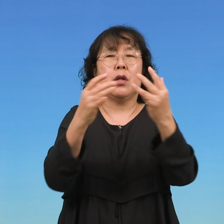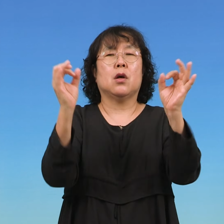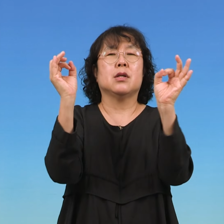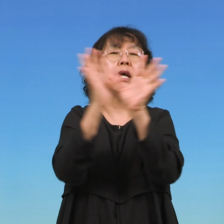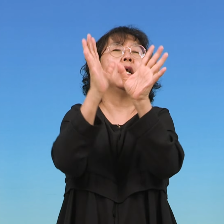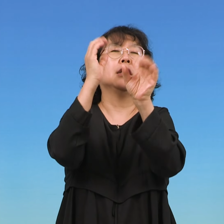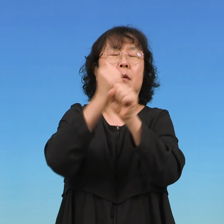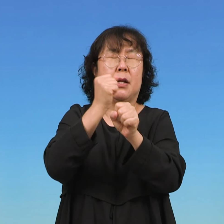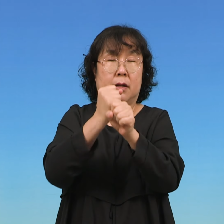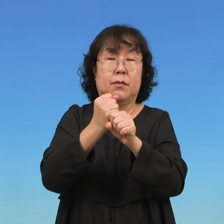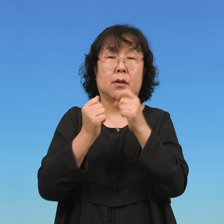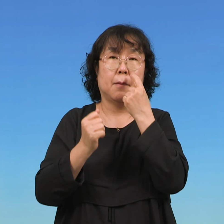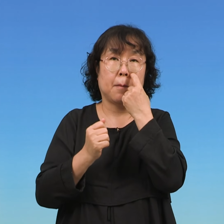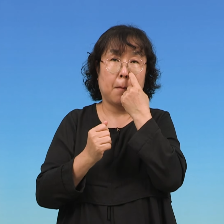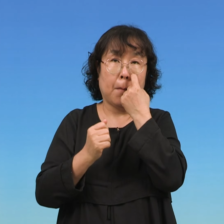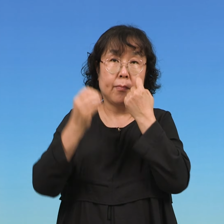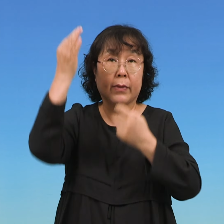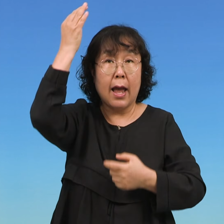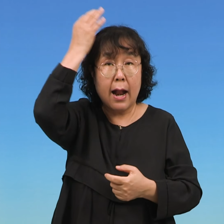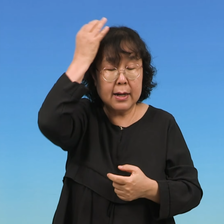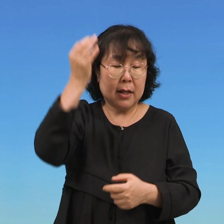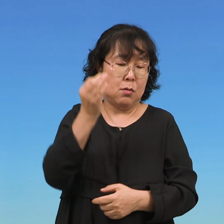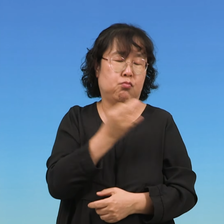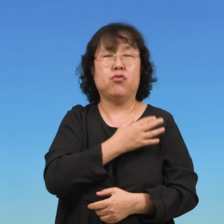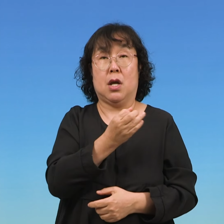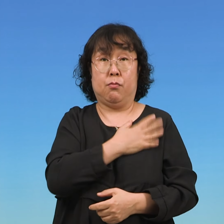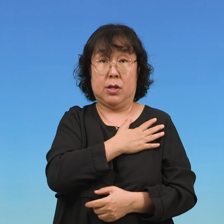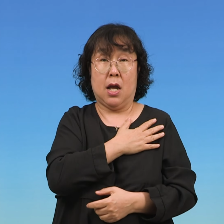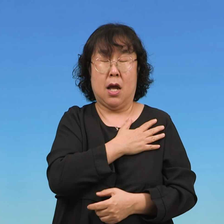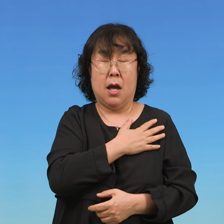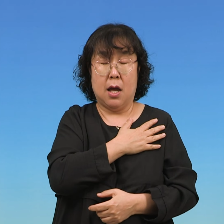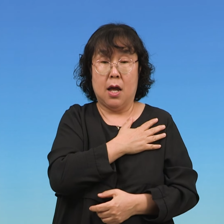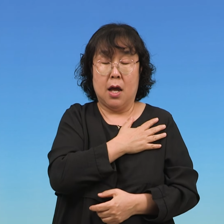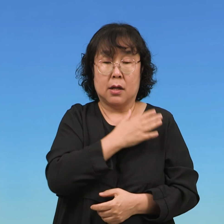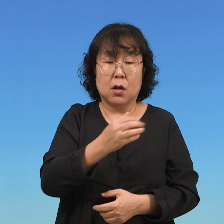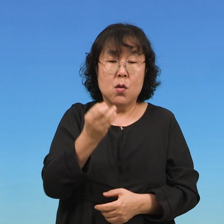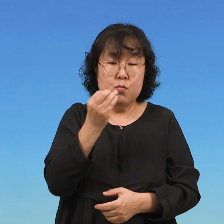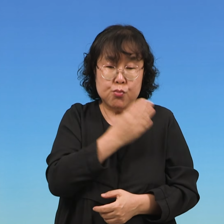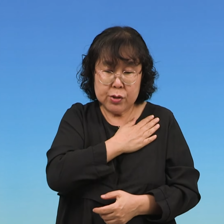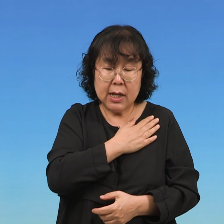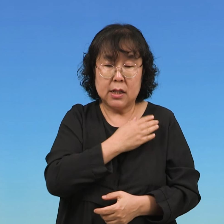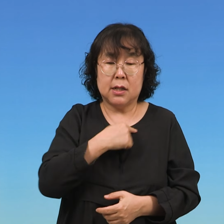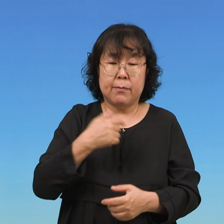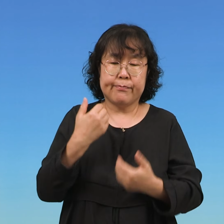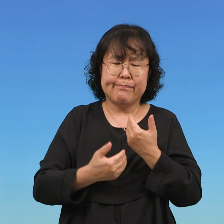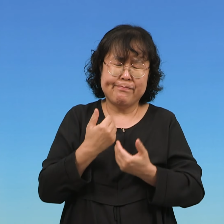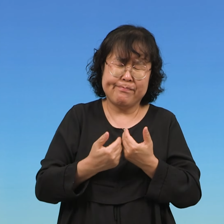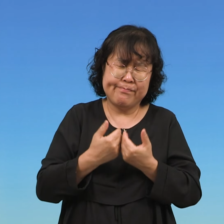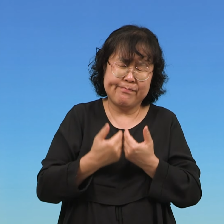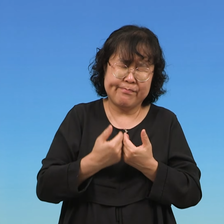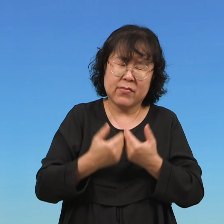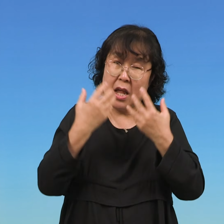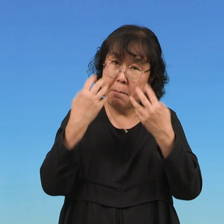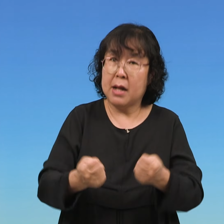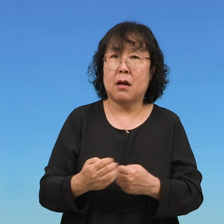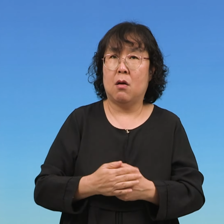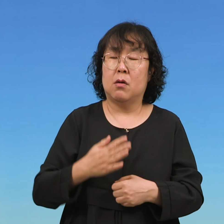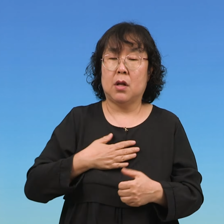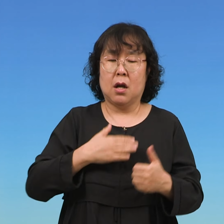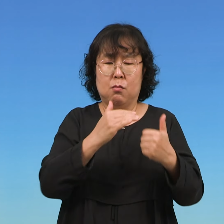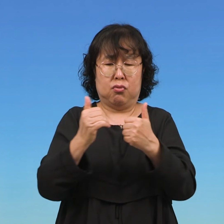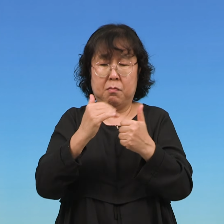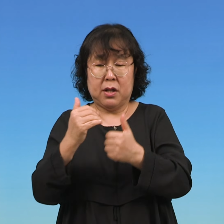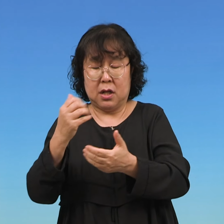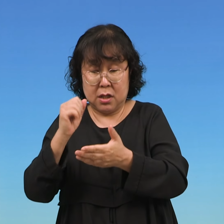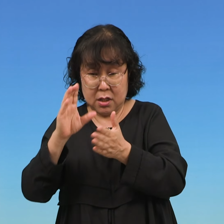갈등을 유발시키는 경우가 많습니다 왜 가신게 많으니까 지금 그 거룩한 일로 부름을 받을 때이